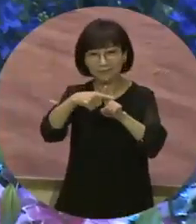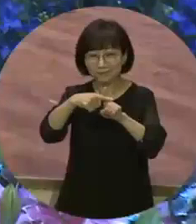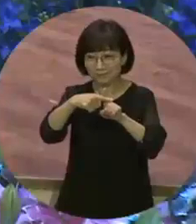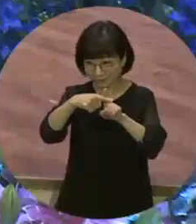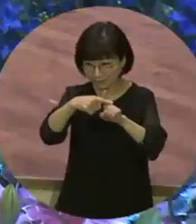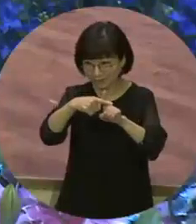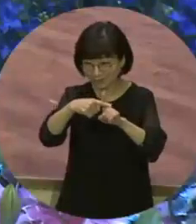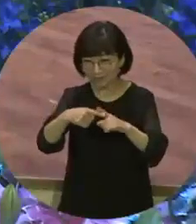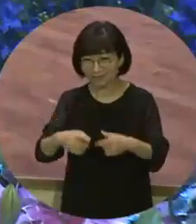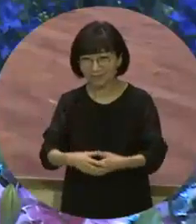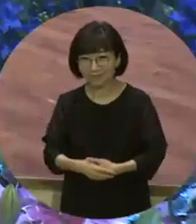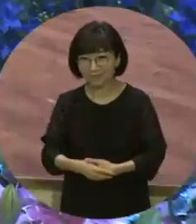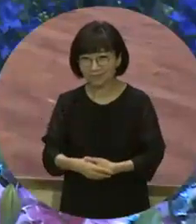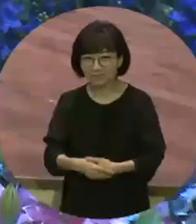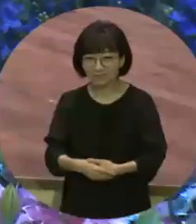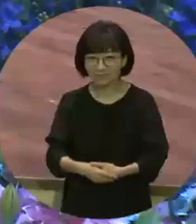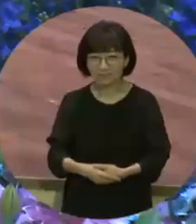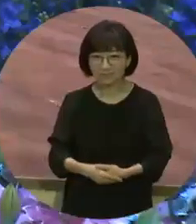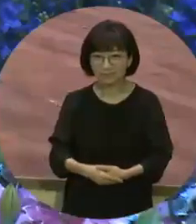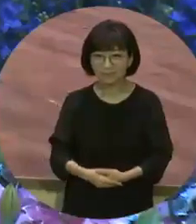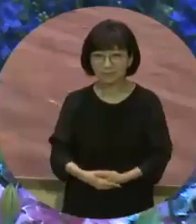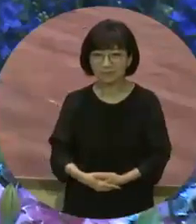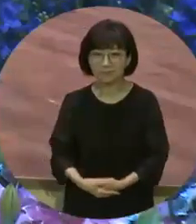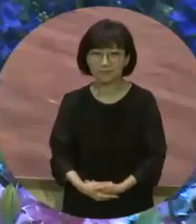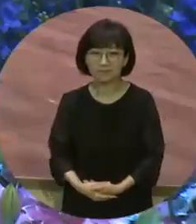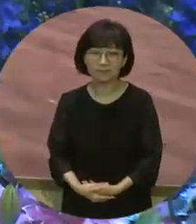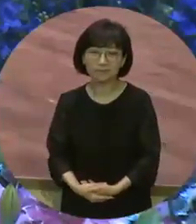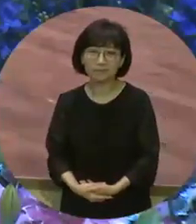아멘. 한번 해볼래요?